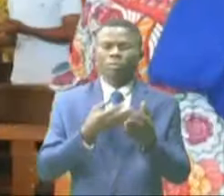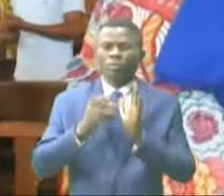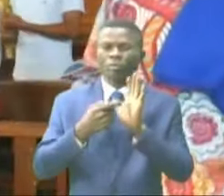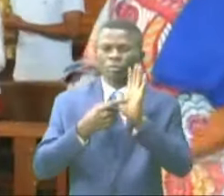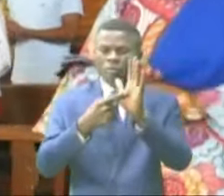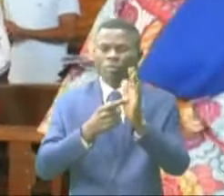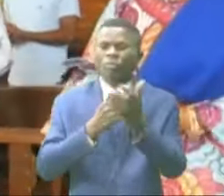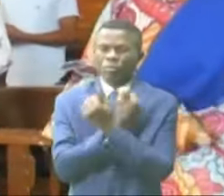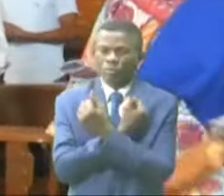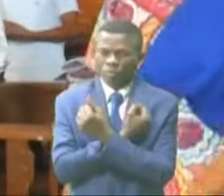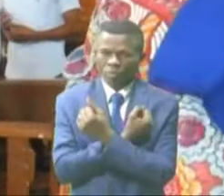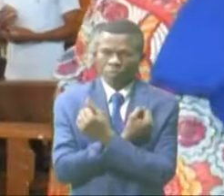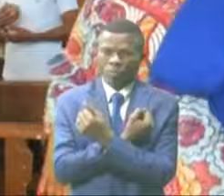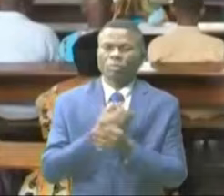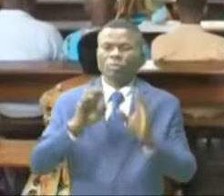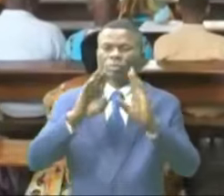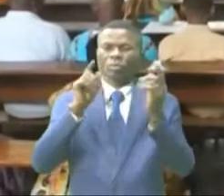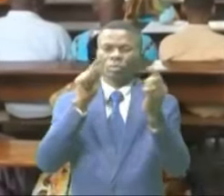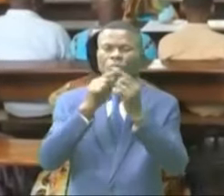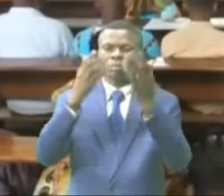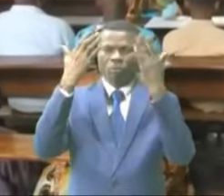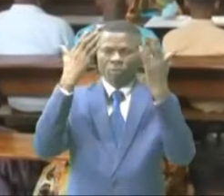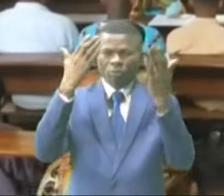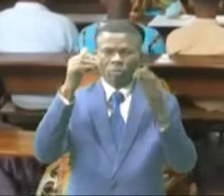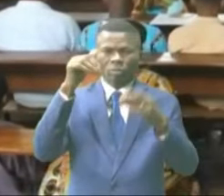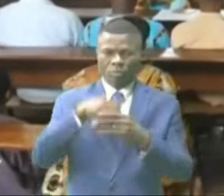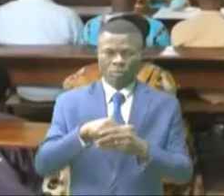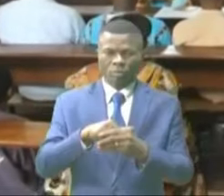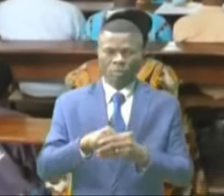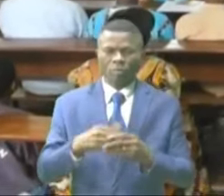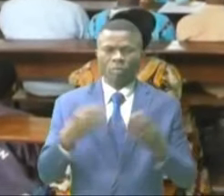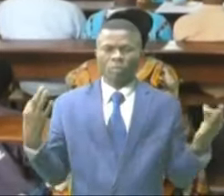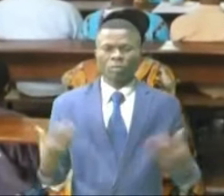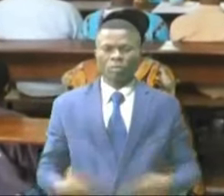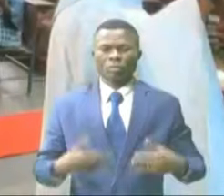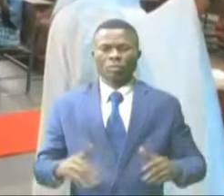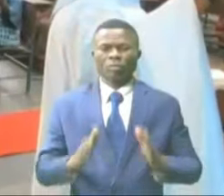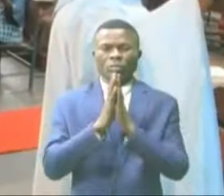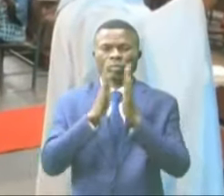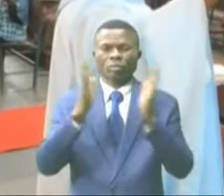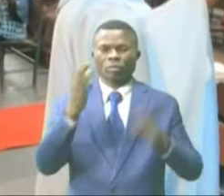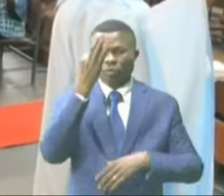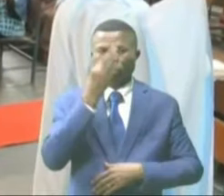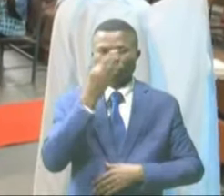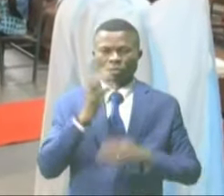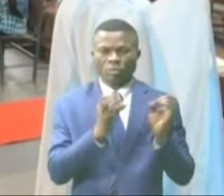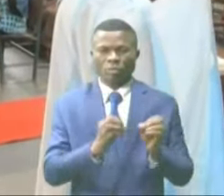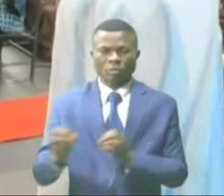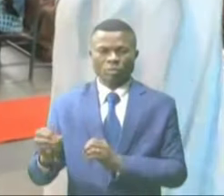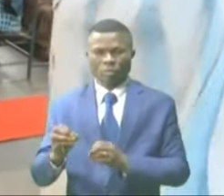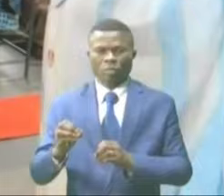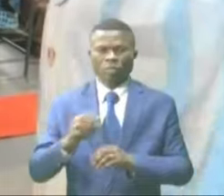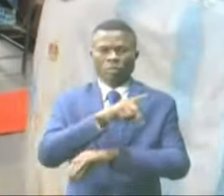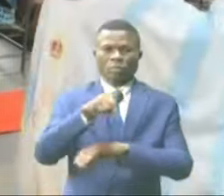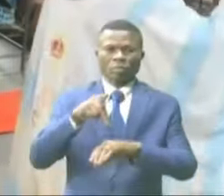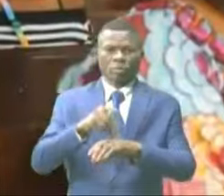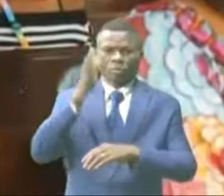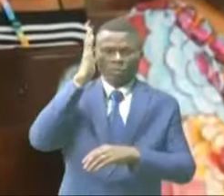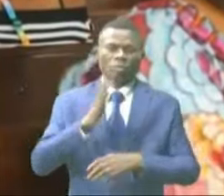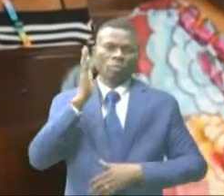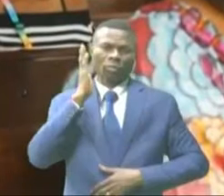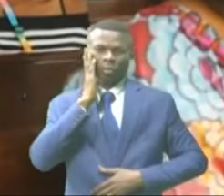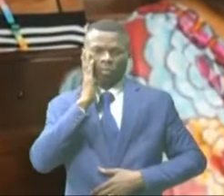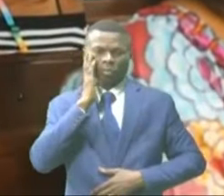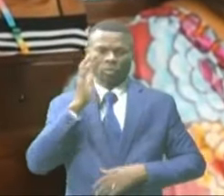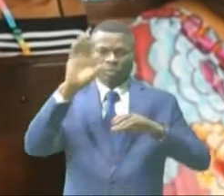sa gratitude envers Dieu. C'était au cours d'une célébration eucharistique organisée en la basilique Sainte-Marie de